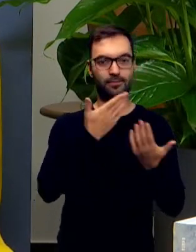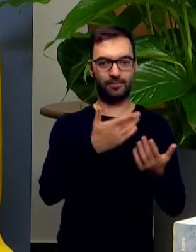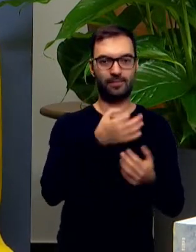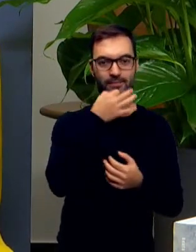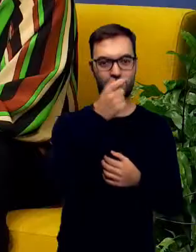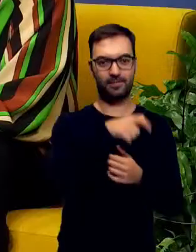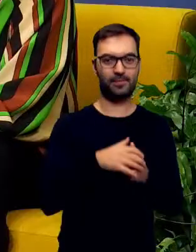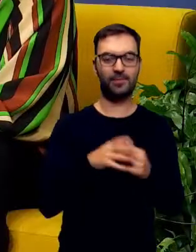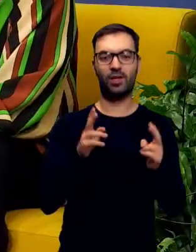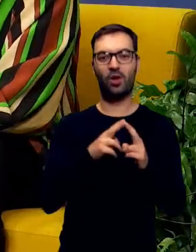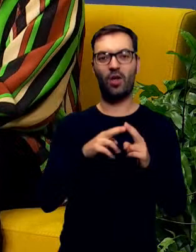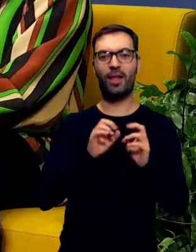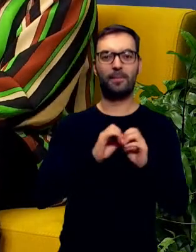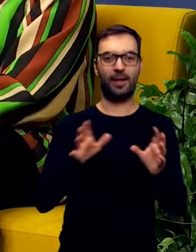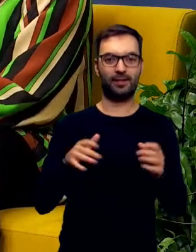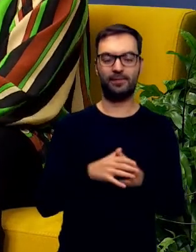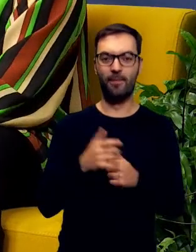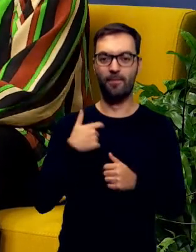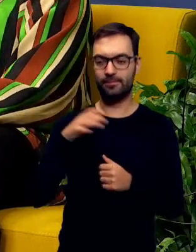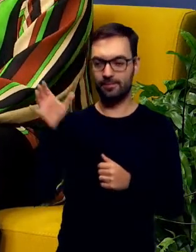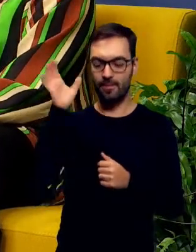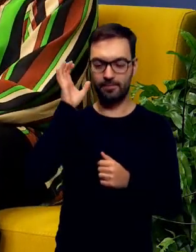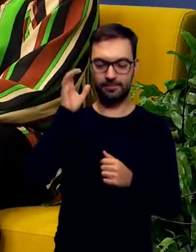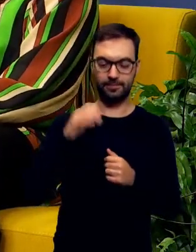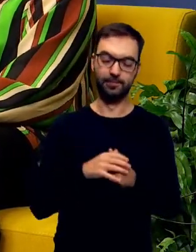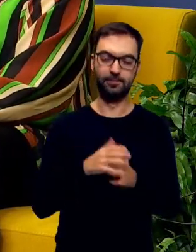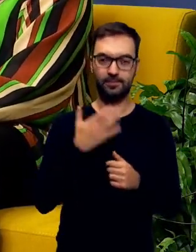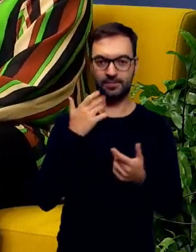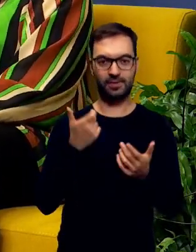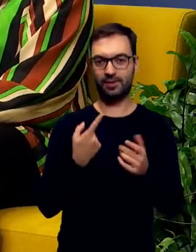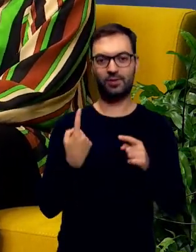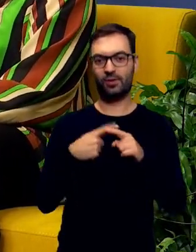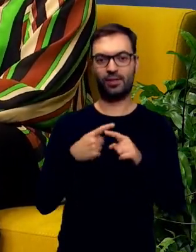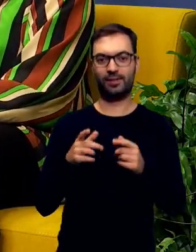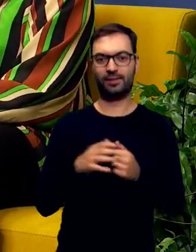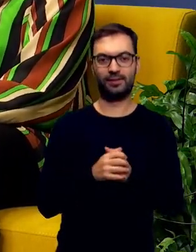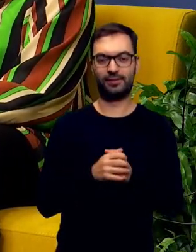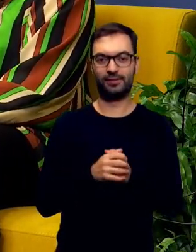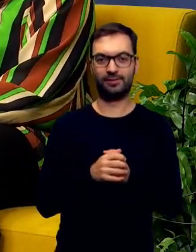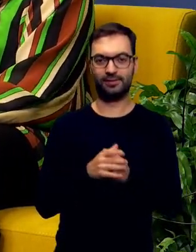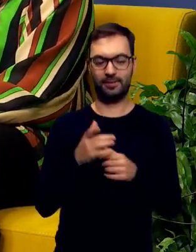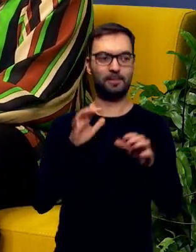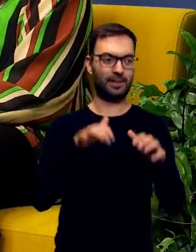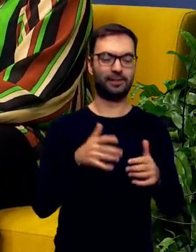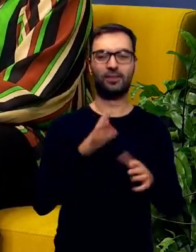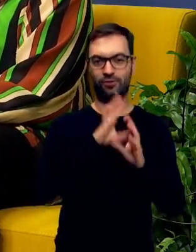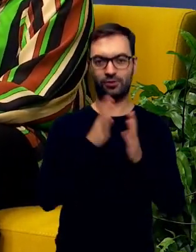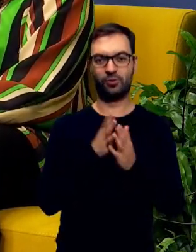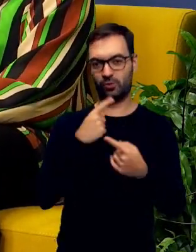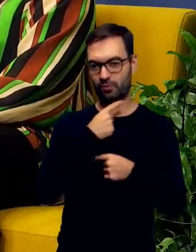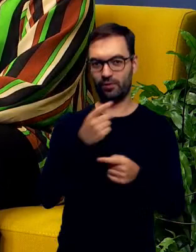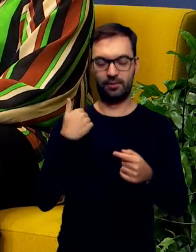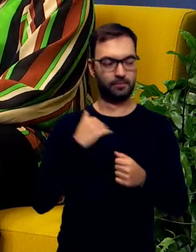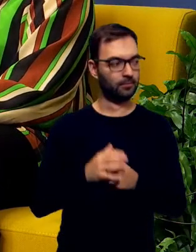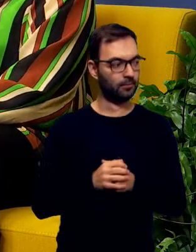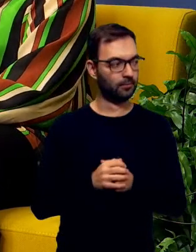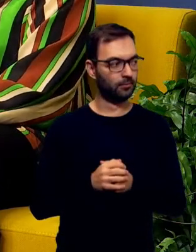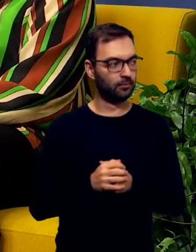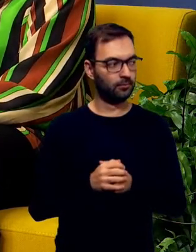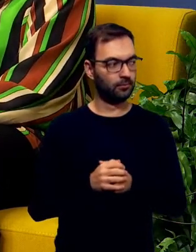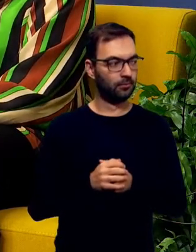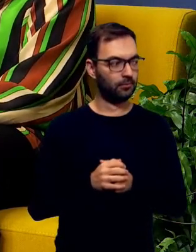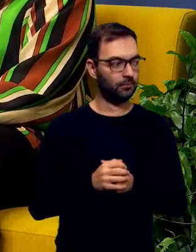bym jeszcze zapytała. Kontakty ja tak z mediami. Słucham, tu w zasadzie nie mam nic do dodania. Wszystko zostało powiedziane.